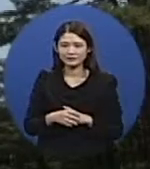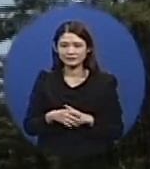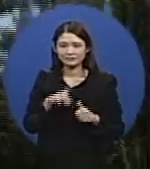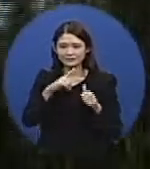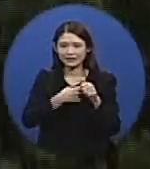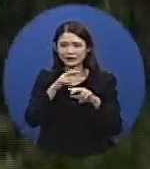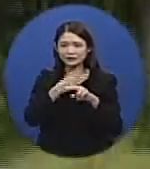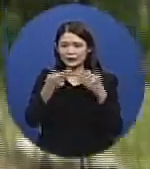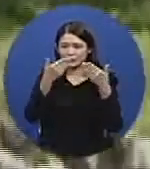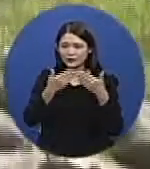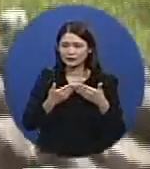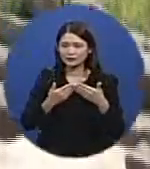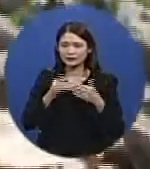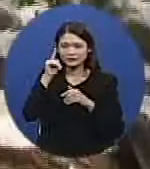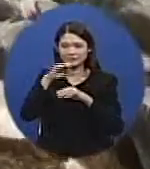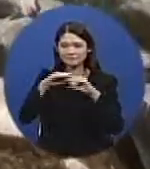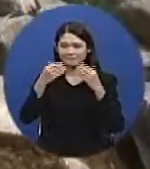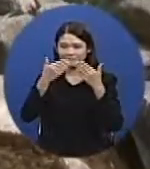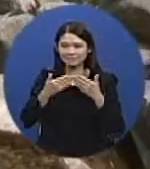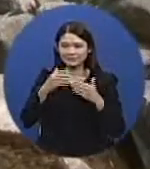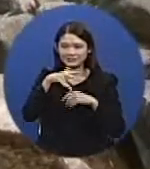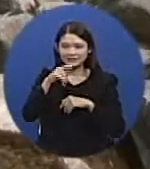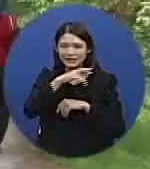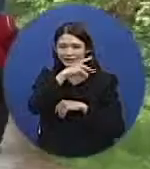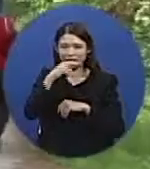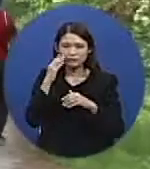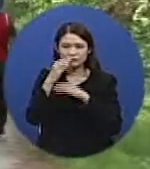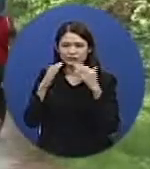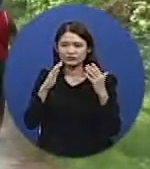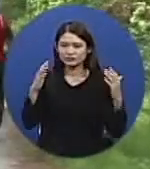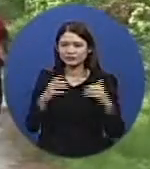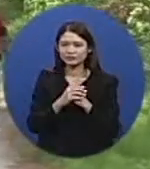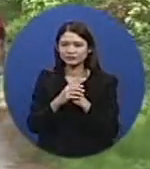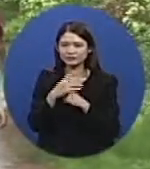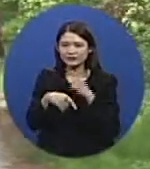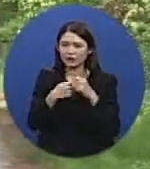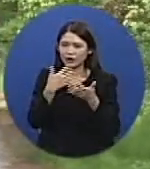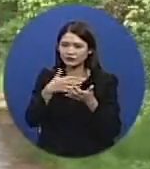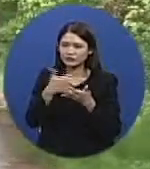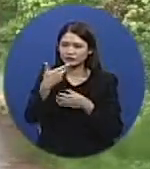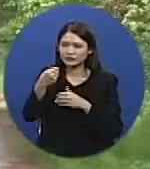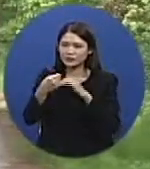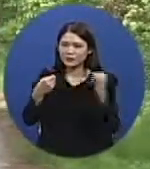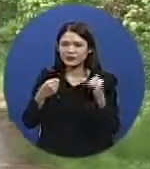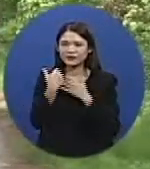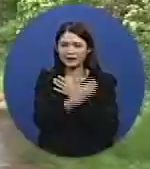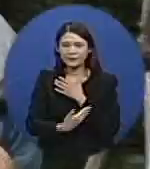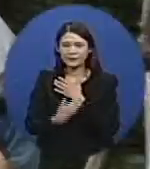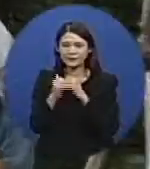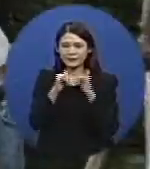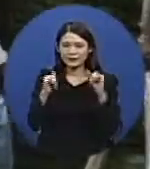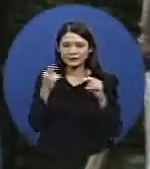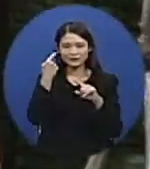자연이 선물하는 힐링 공간 잣향기 푸른 숲. 숲을 통해 연간 6만여 명의 사람들이 몸과 마음을